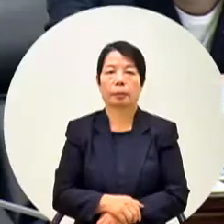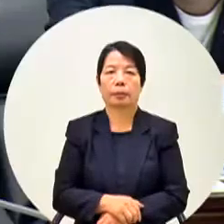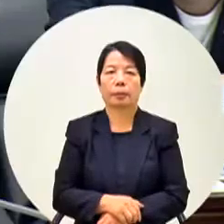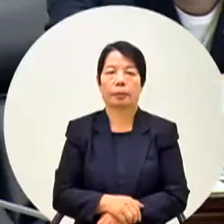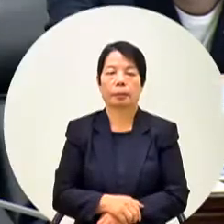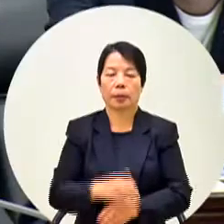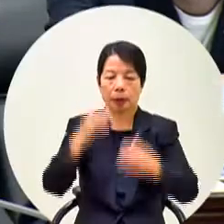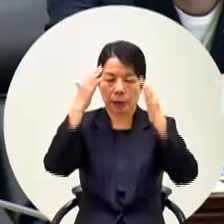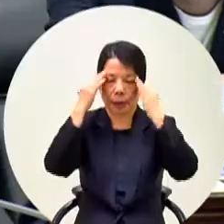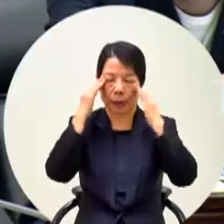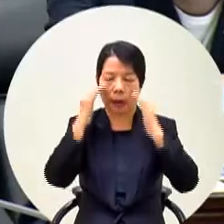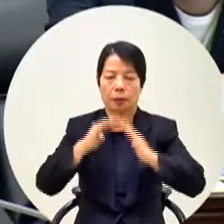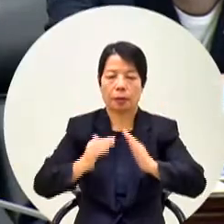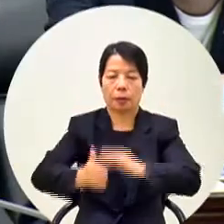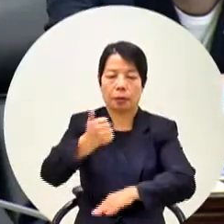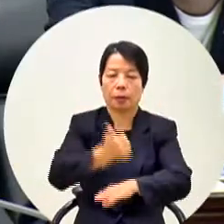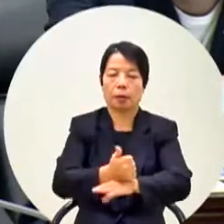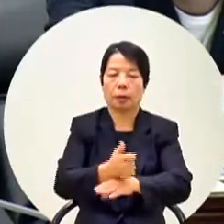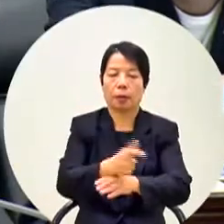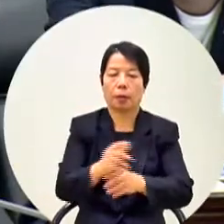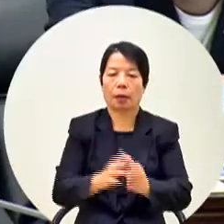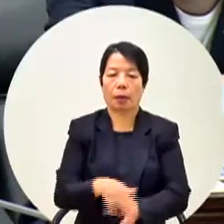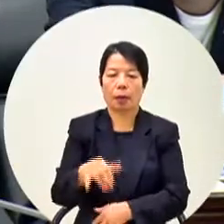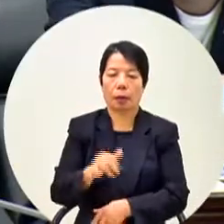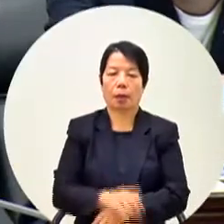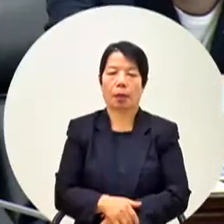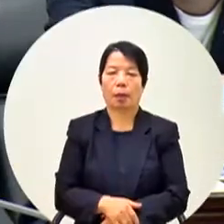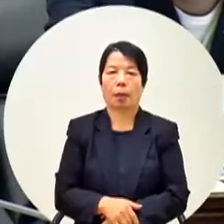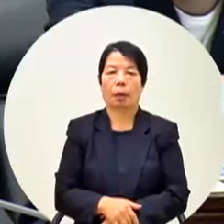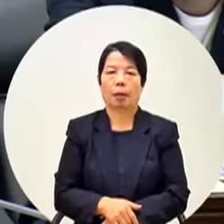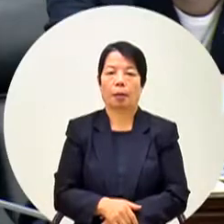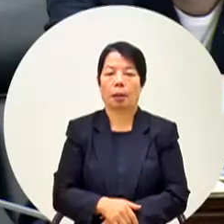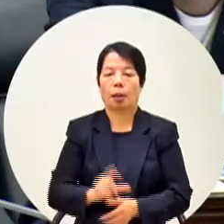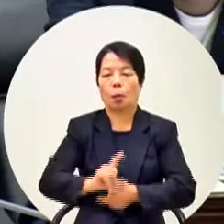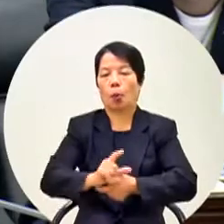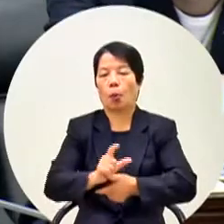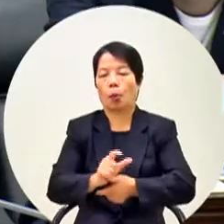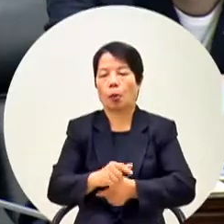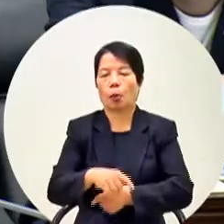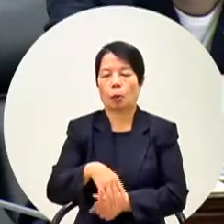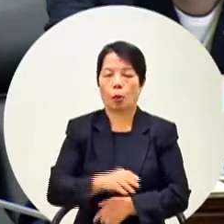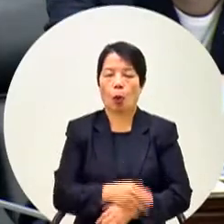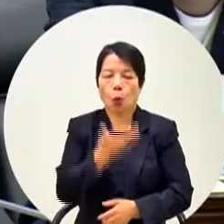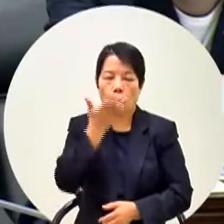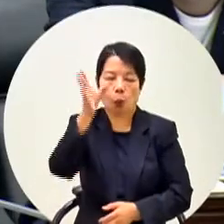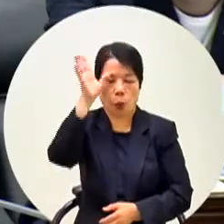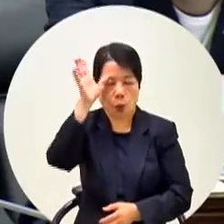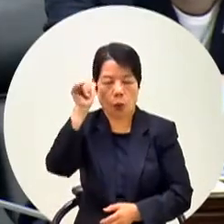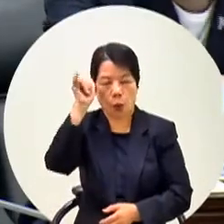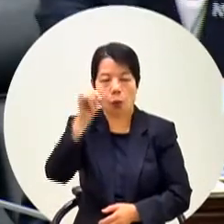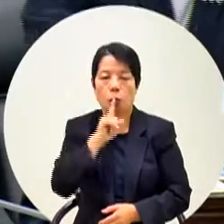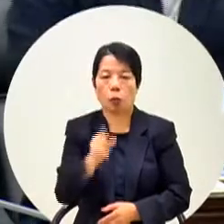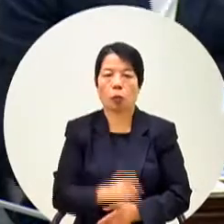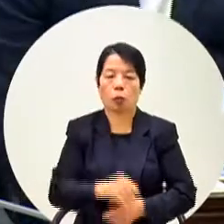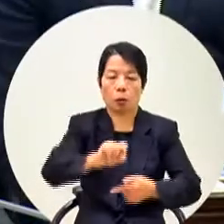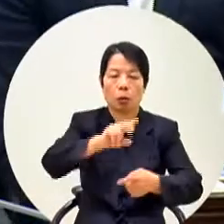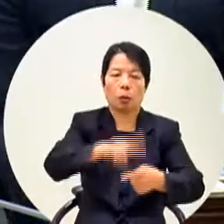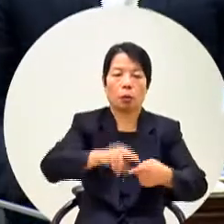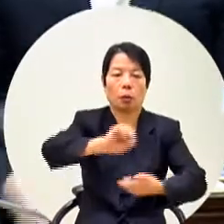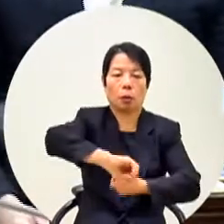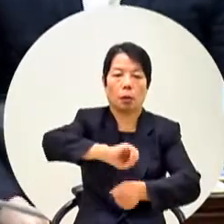是有臭屁，臭屁讲要甲家庭啊开发做台湾的夏